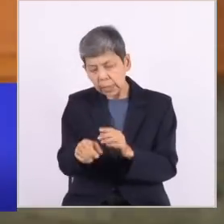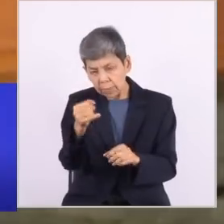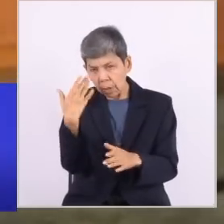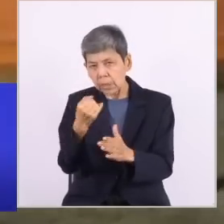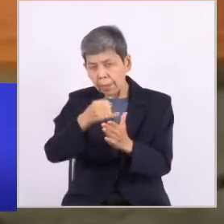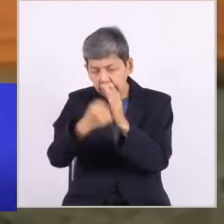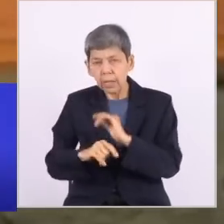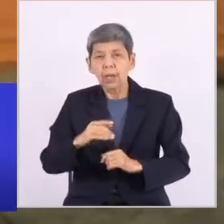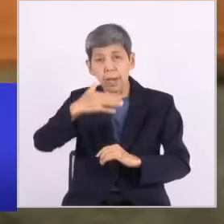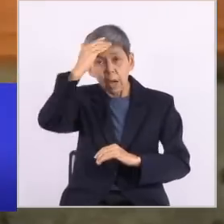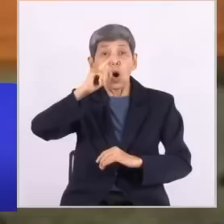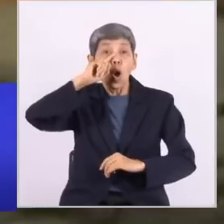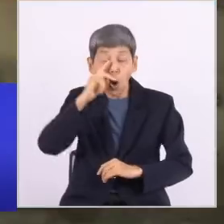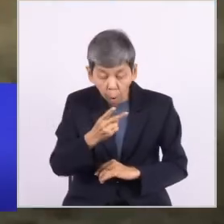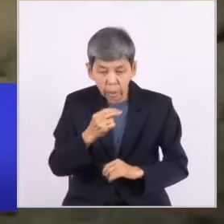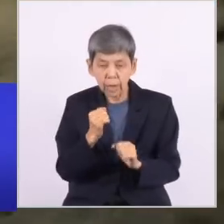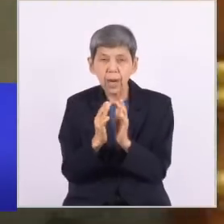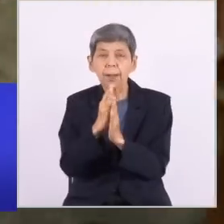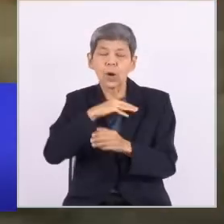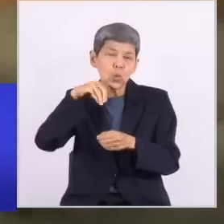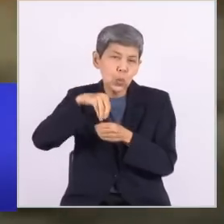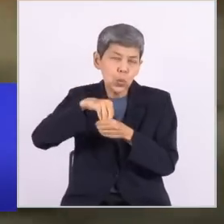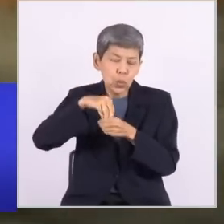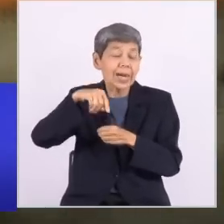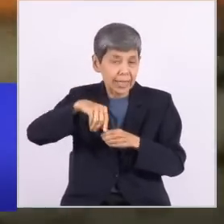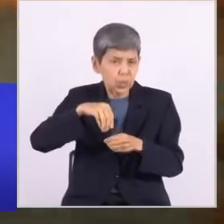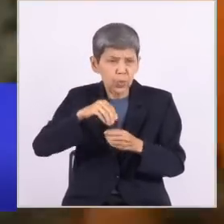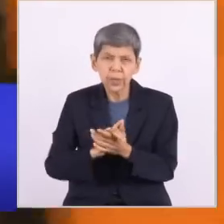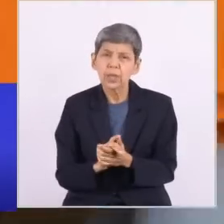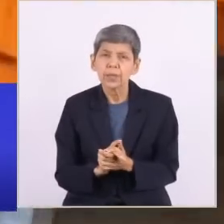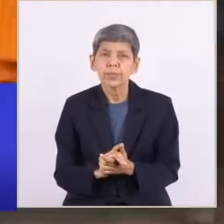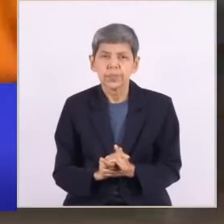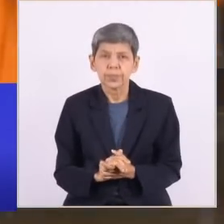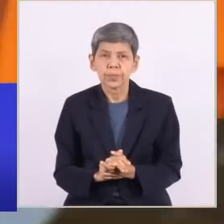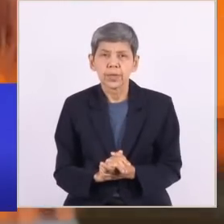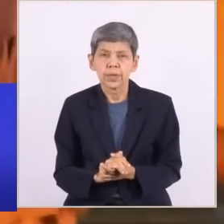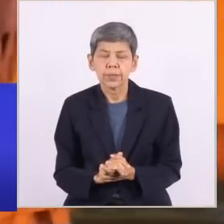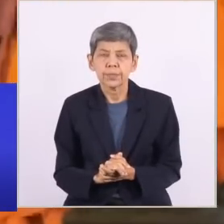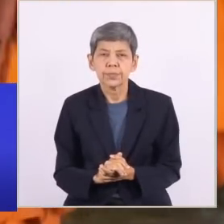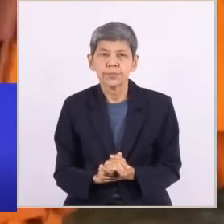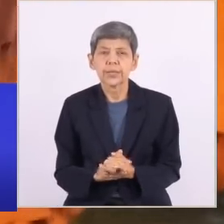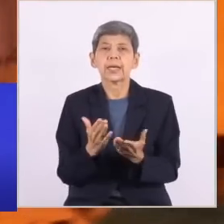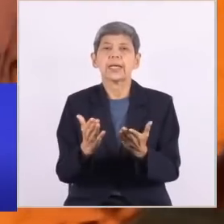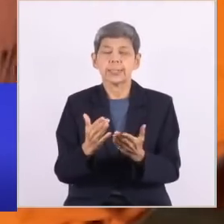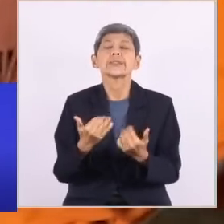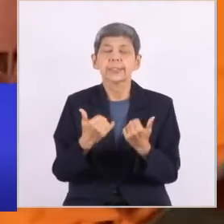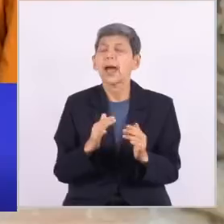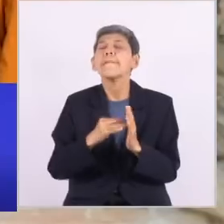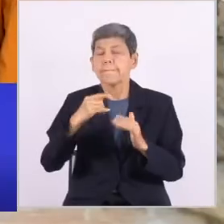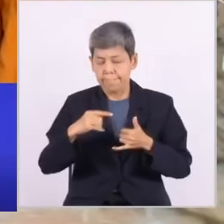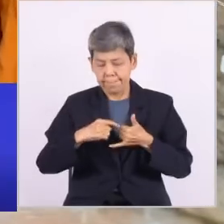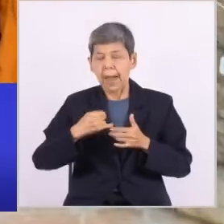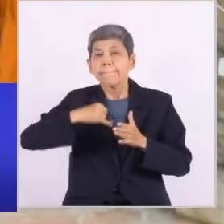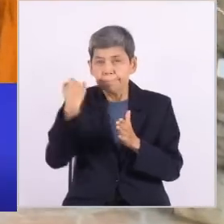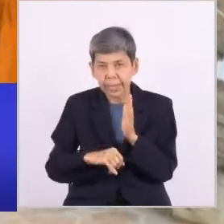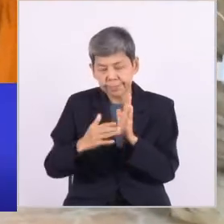แล้วกลับมาบวชเนนอีกครั้งก่อนจะเป็นพระจำวัดที่วัดแห่งนี ้ วัดโพศีบ้านเกิดนะคะ สุดท้ายก็สึกครับสุดท้ายนี่ก็